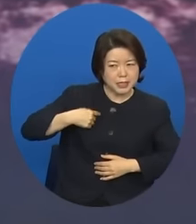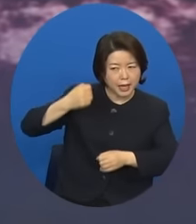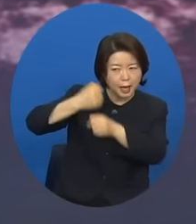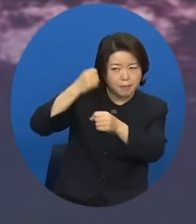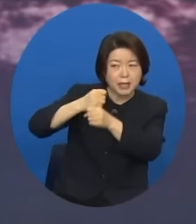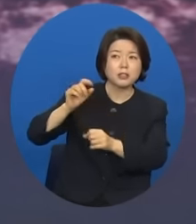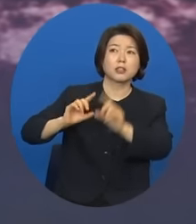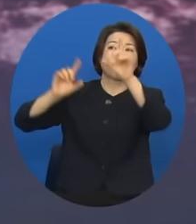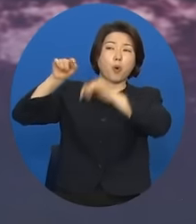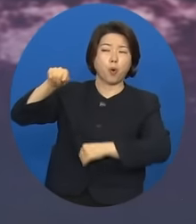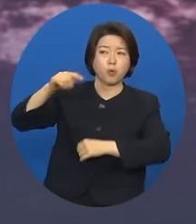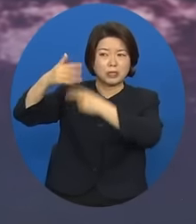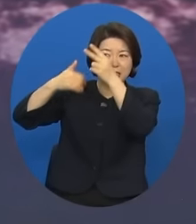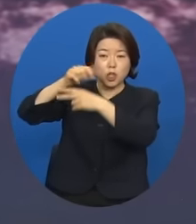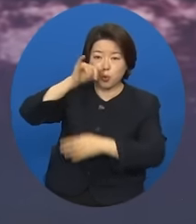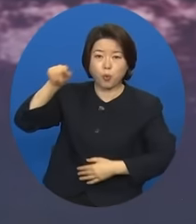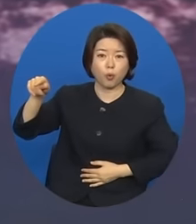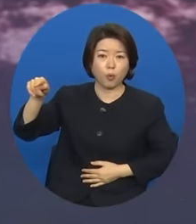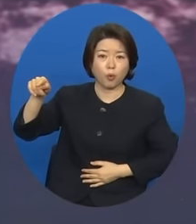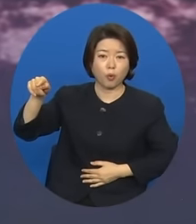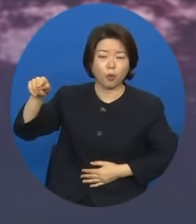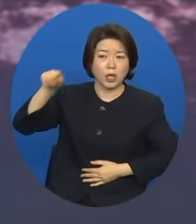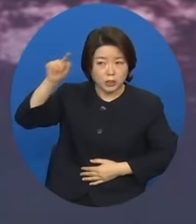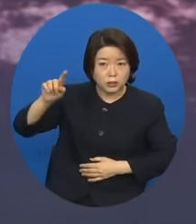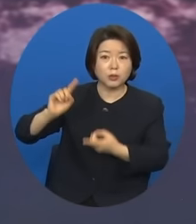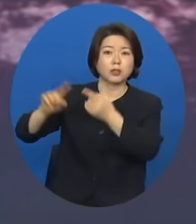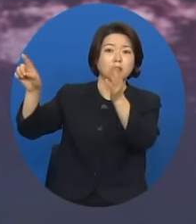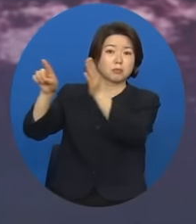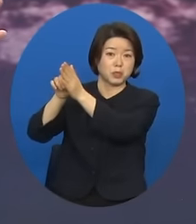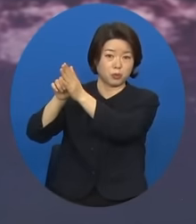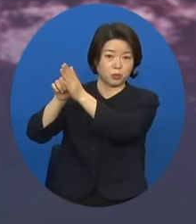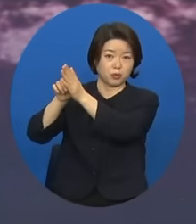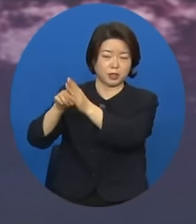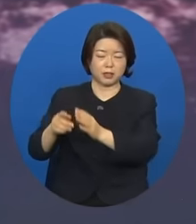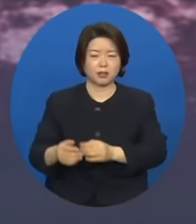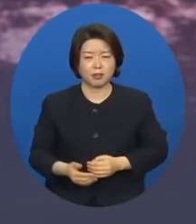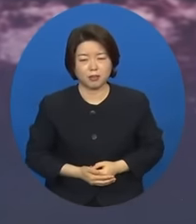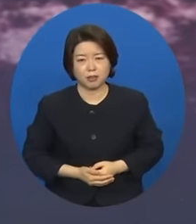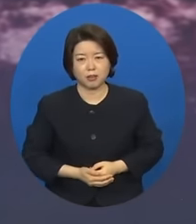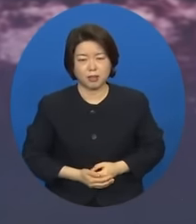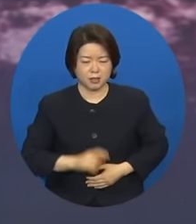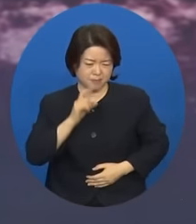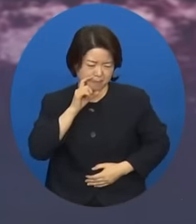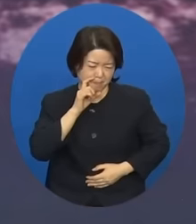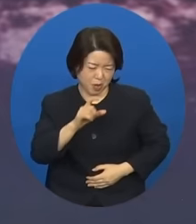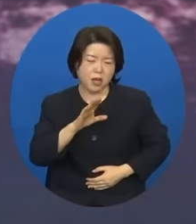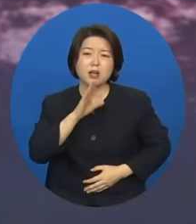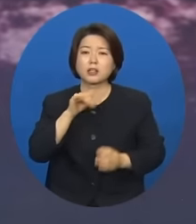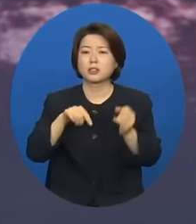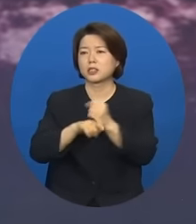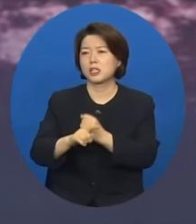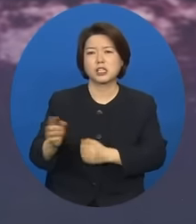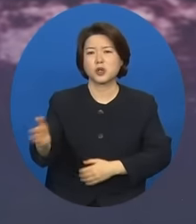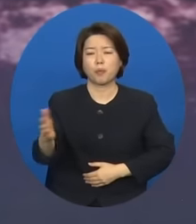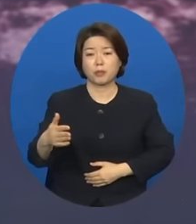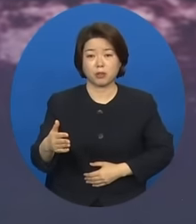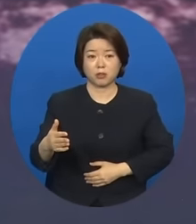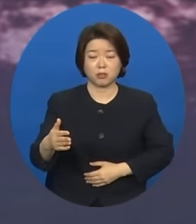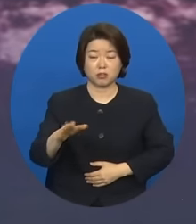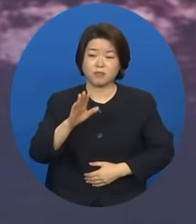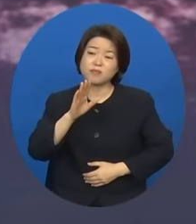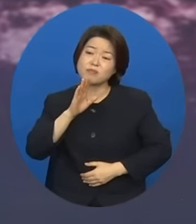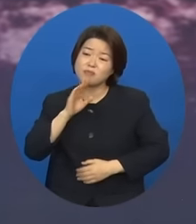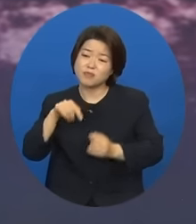만들어요 만들어진 신이에요 그걸 믿는 거예요 절대 진리가 없다라는 거예요 절대 질리 말하지 말라는 거예요